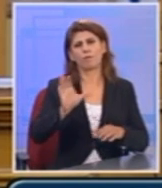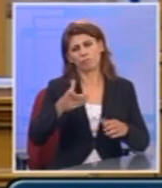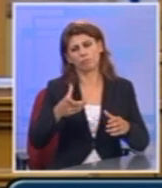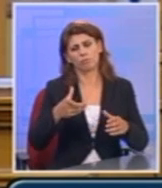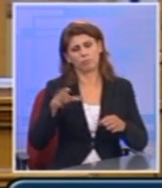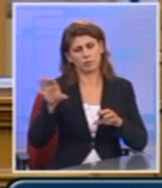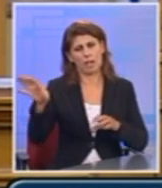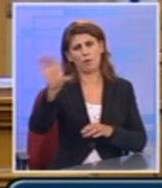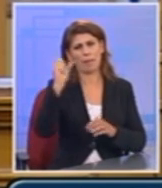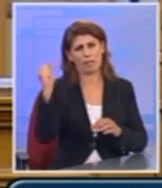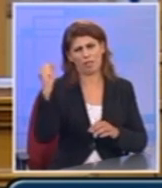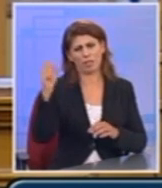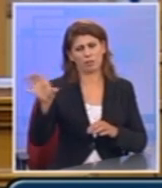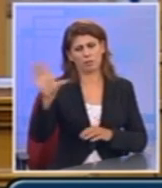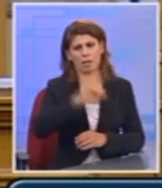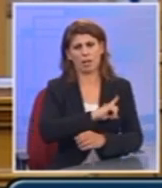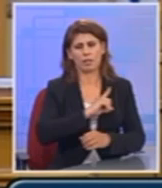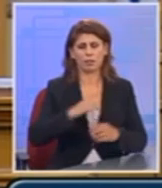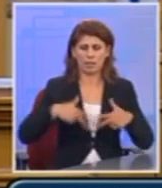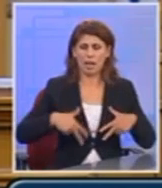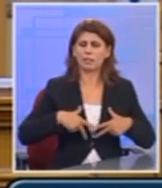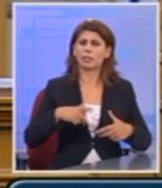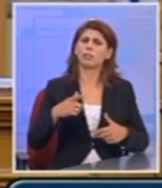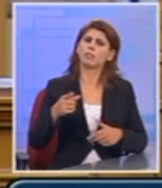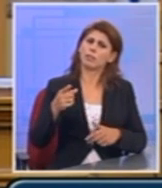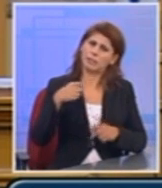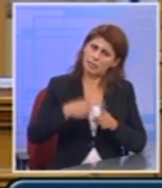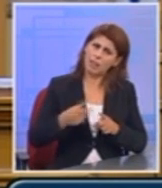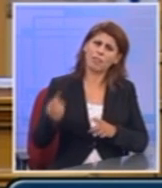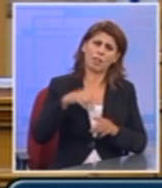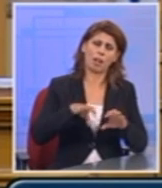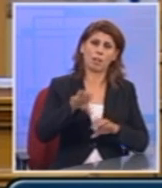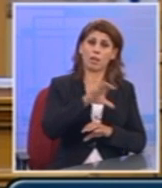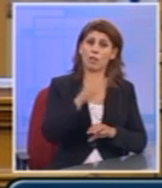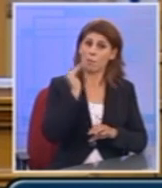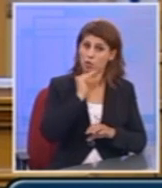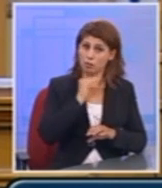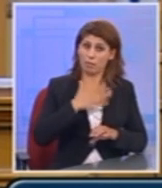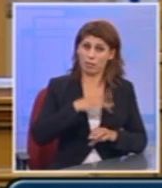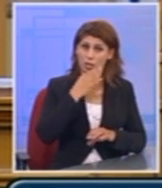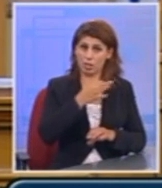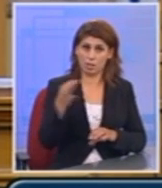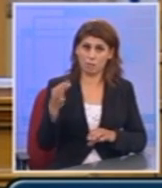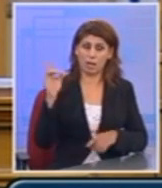αρχές την ελλάδα αλλά και άλλες χώρες πολύ σύντομα θα ήθελα να σας πω κάτι κάποια πράγματα για την πορτογαλία για την